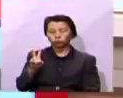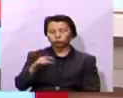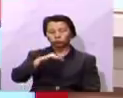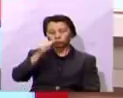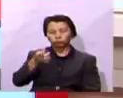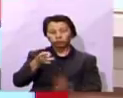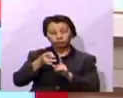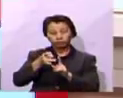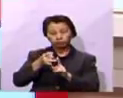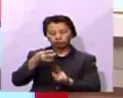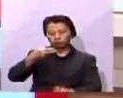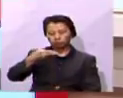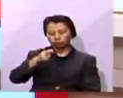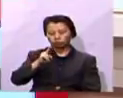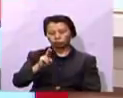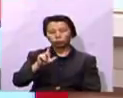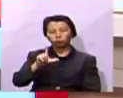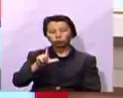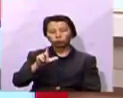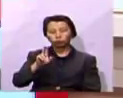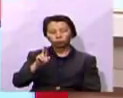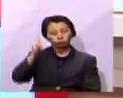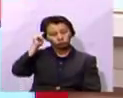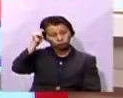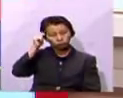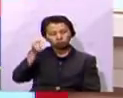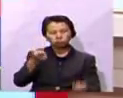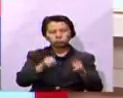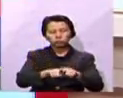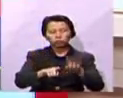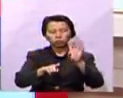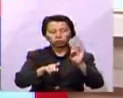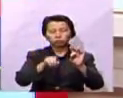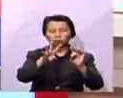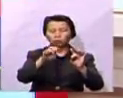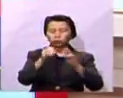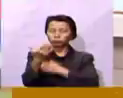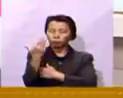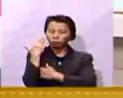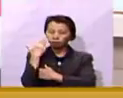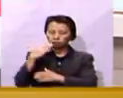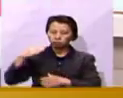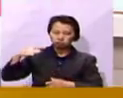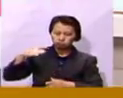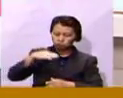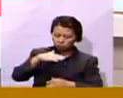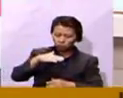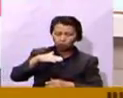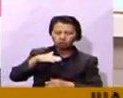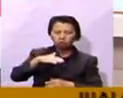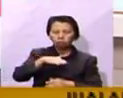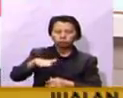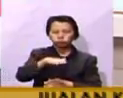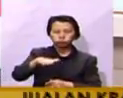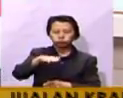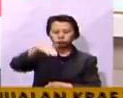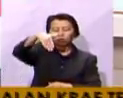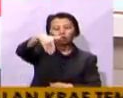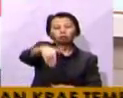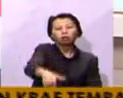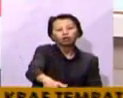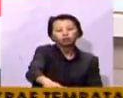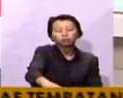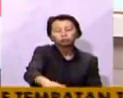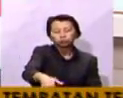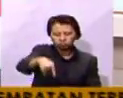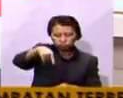Bukit Besi, Hulu, Terengganu. Dalam kejadian pukul 8.40 pagi tadi, sebuah kenderaan pacuan empat roda terbabas dan terjunam ke dalam